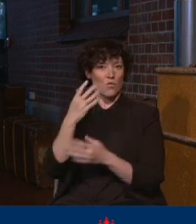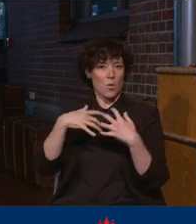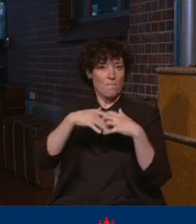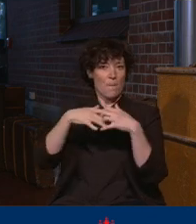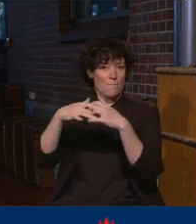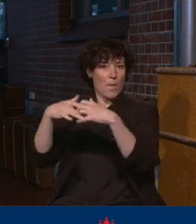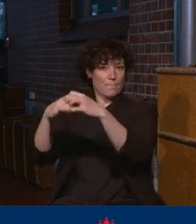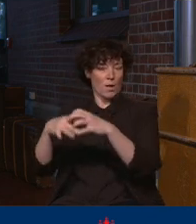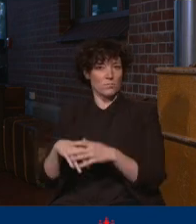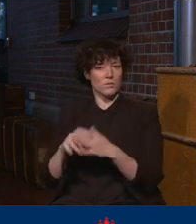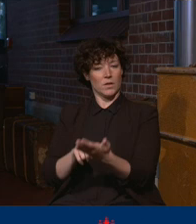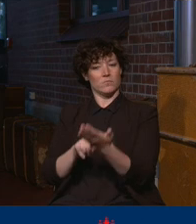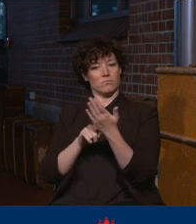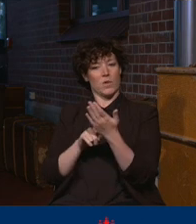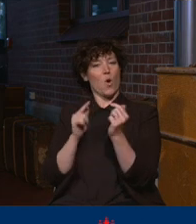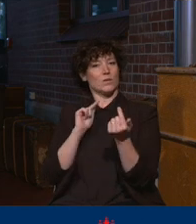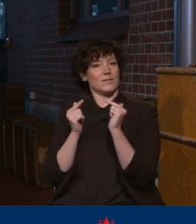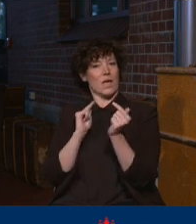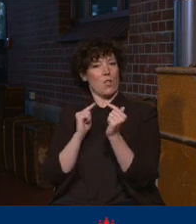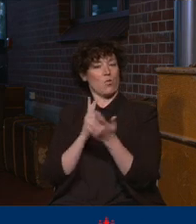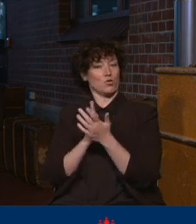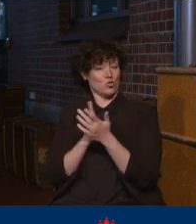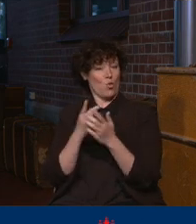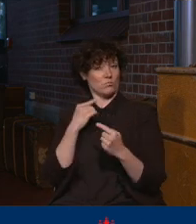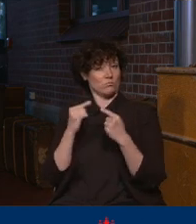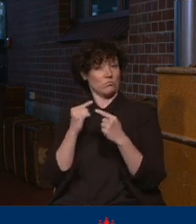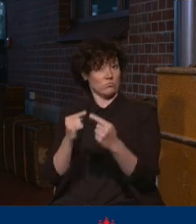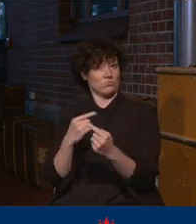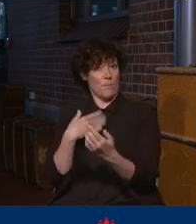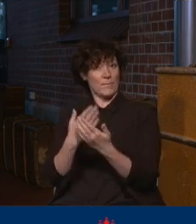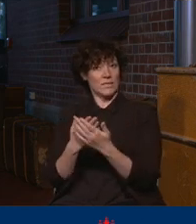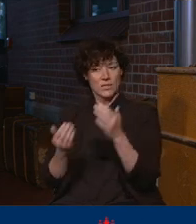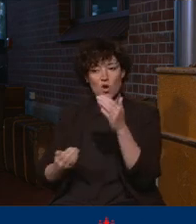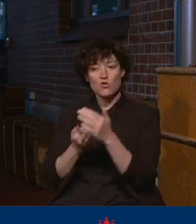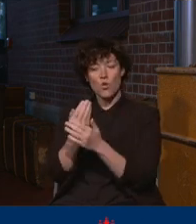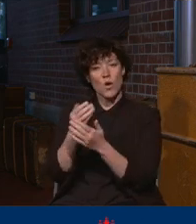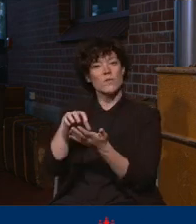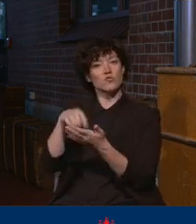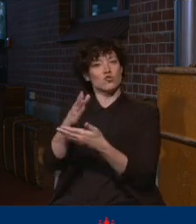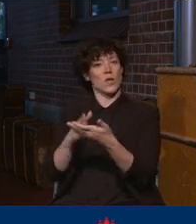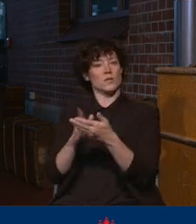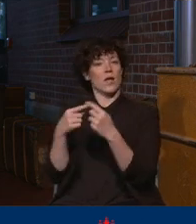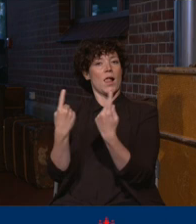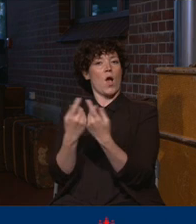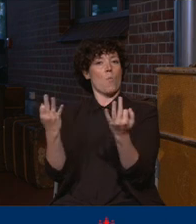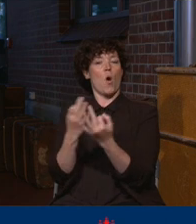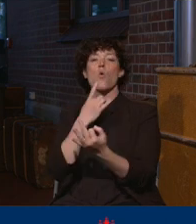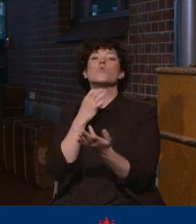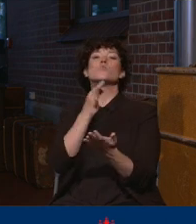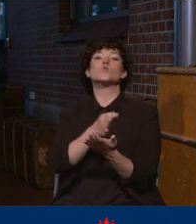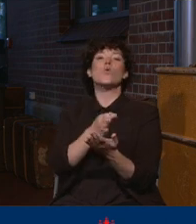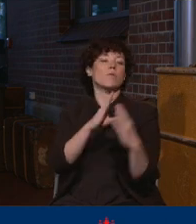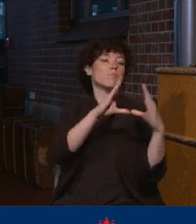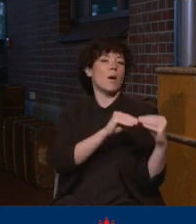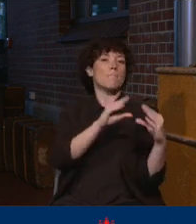wo wir ja auch im dialog mit ihnen allen sind dass wir einfach neue stadtteil räume brauchen in rothenburgsort die weggefallen sind was